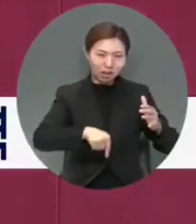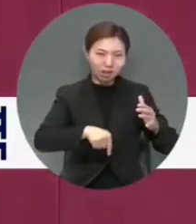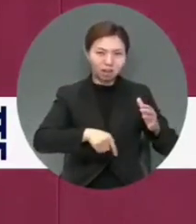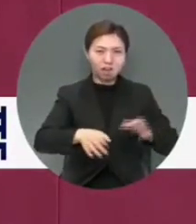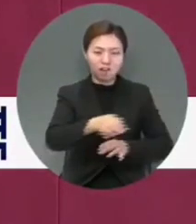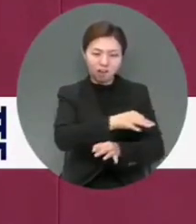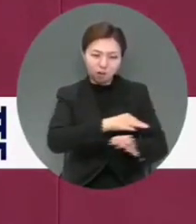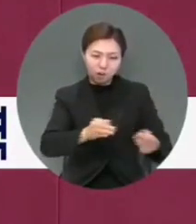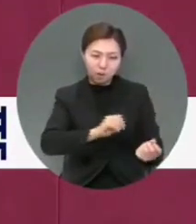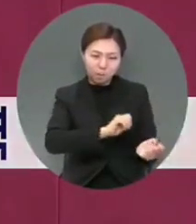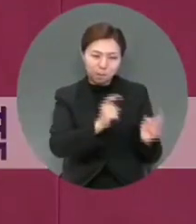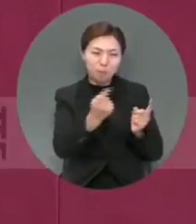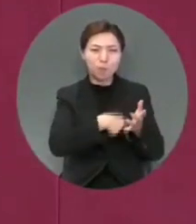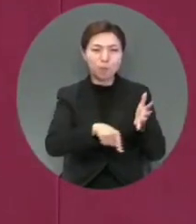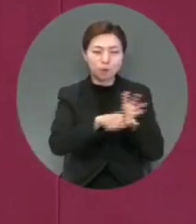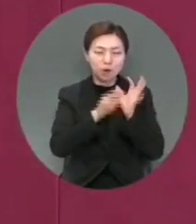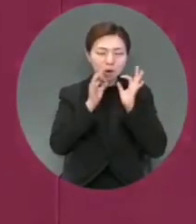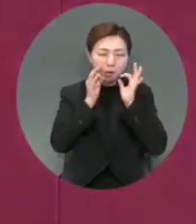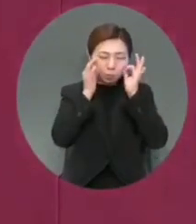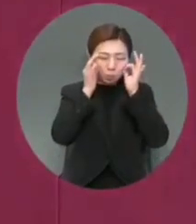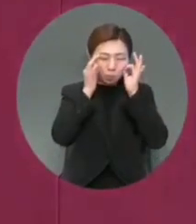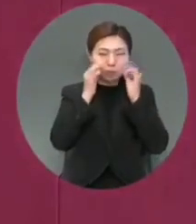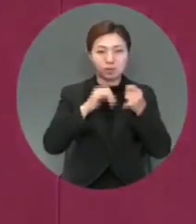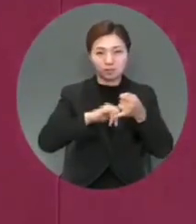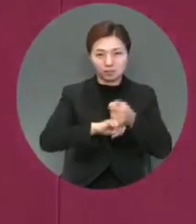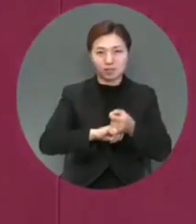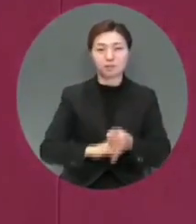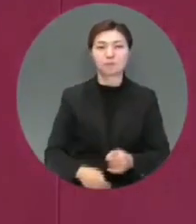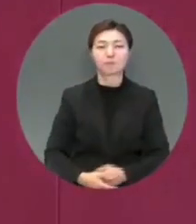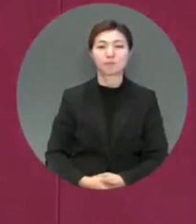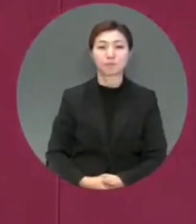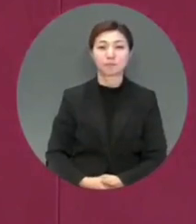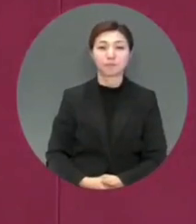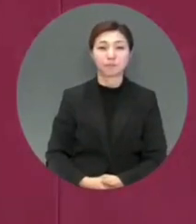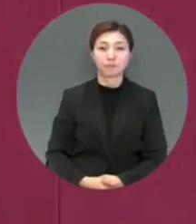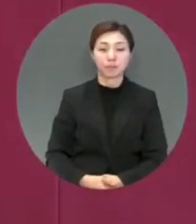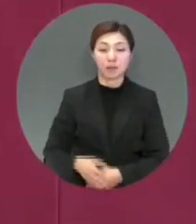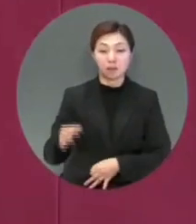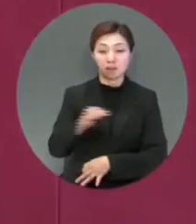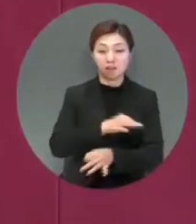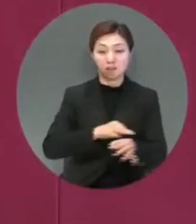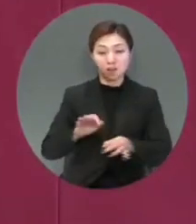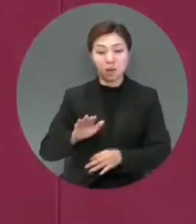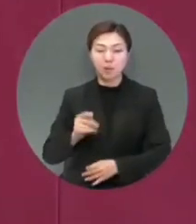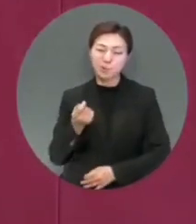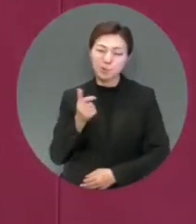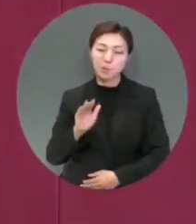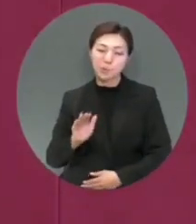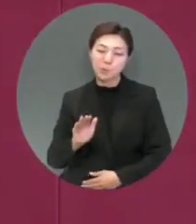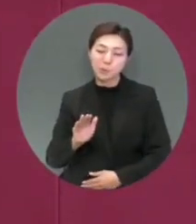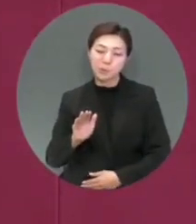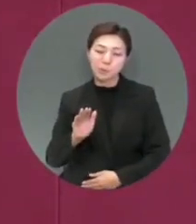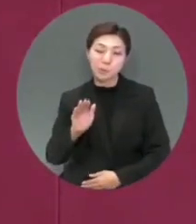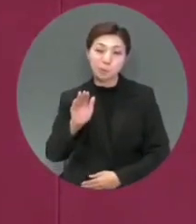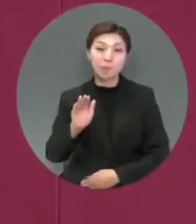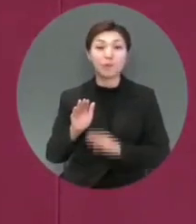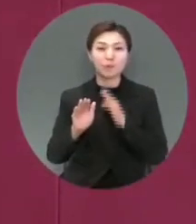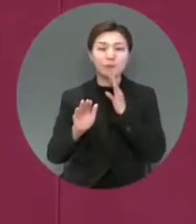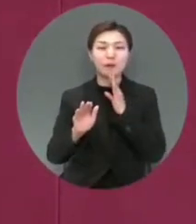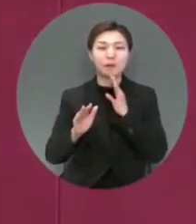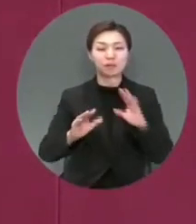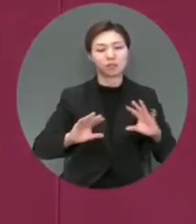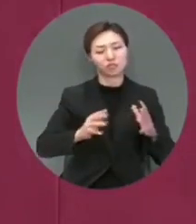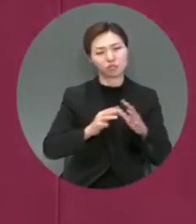경제 지표가 조금씩 나아지고는 있지만 민생의 어려움은 여전히 지속되고